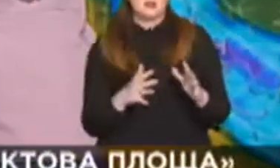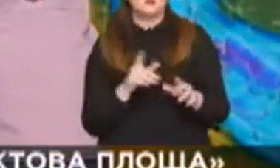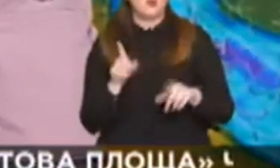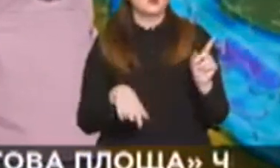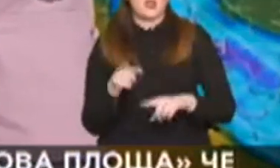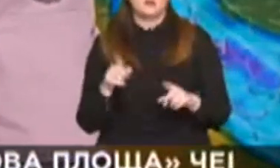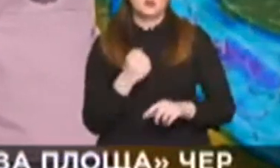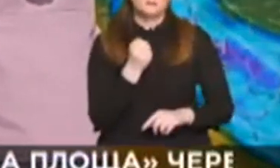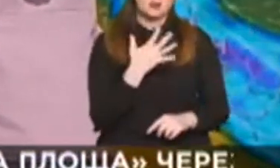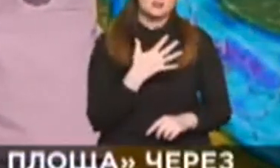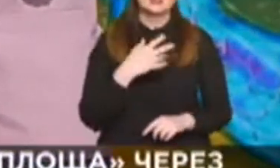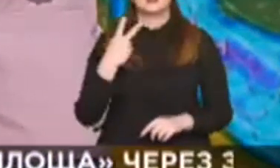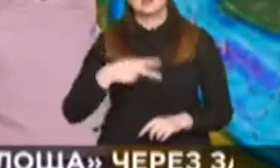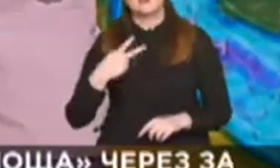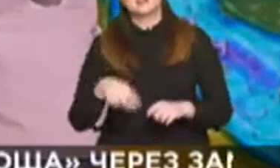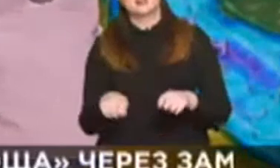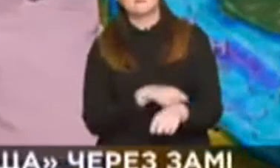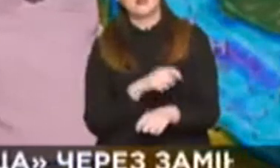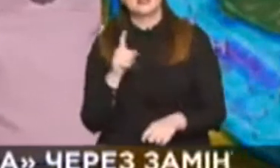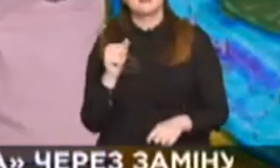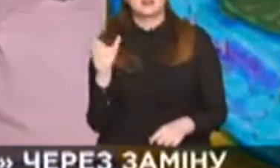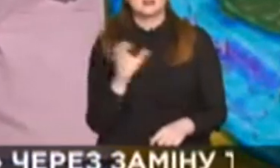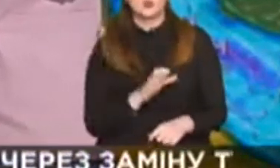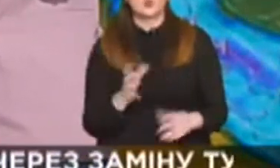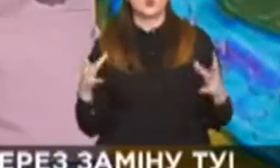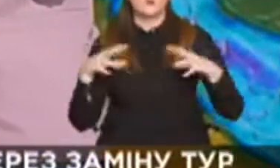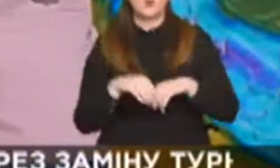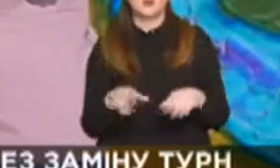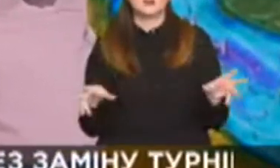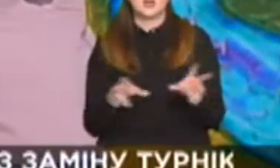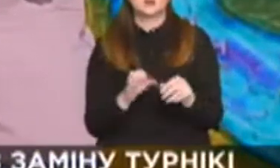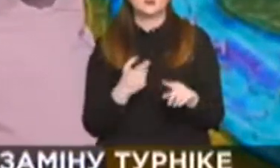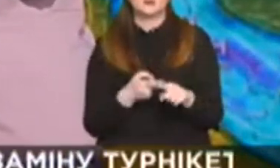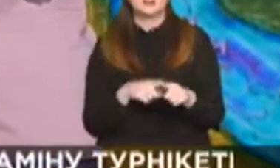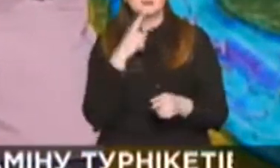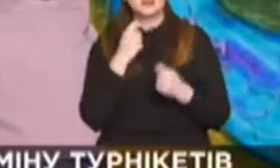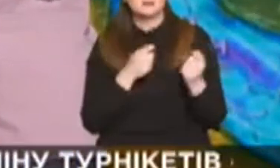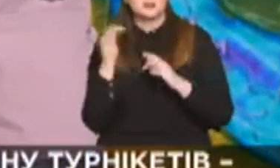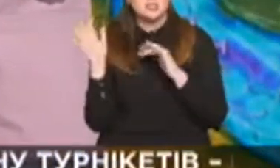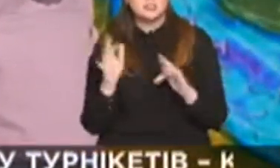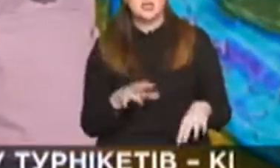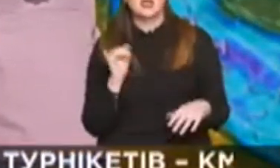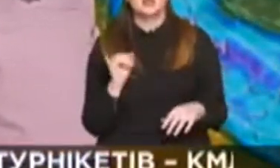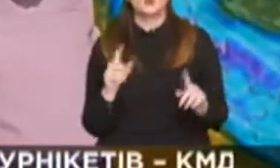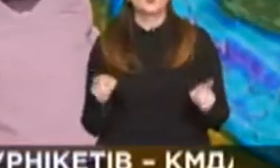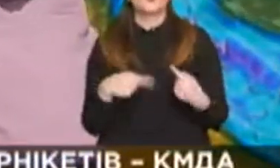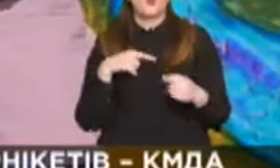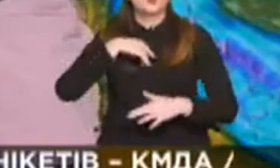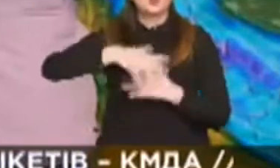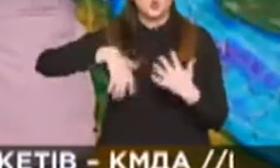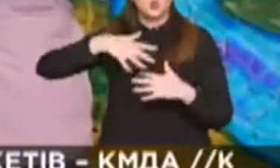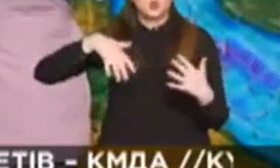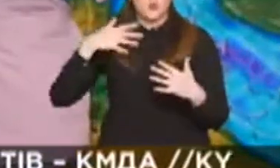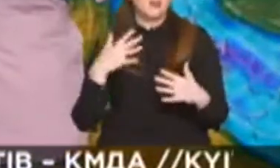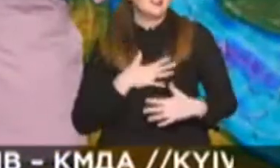подекуди сягають 15-20 метрів за секунду. Поєднуються вони разом з цим дрібним снігом, і це утворюється в нас хуртовина.